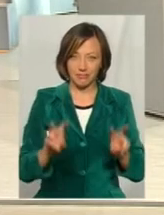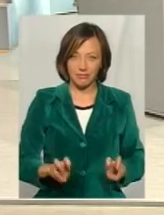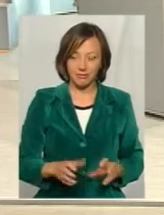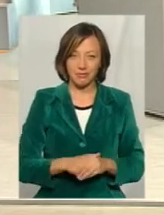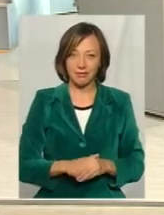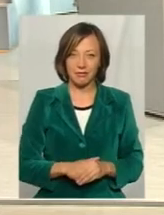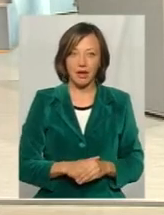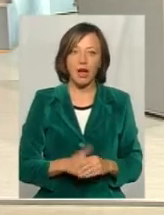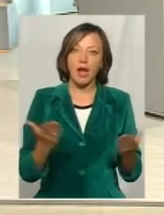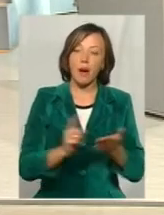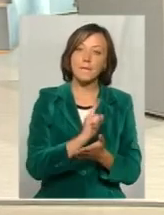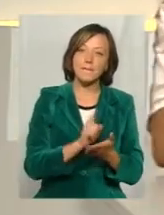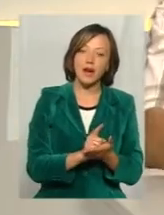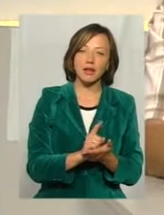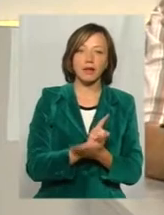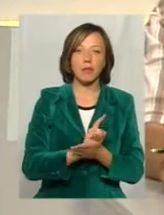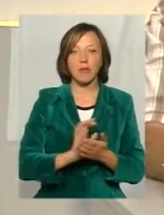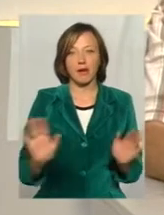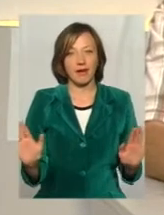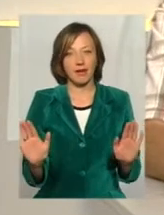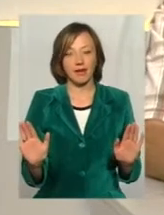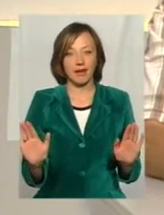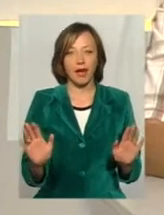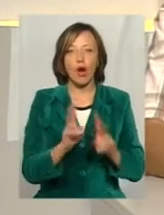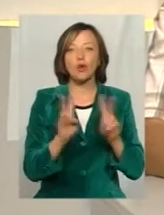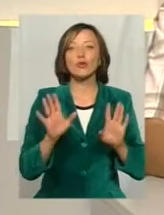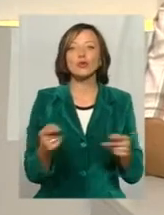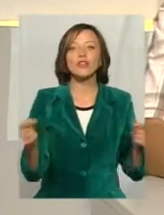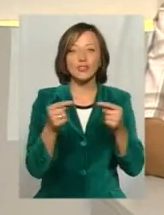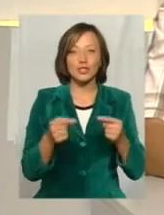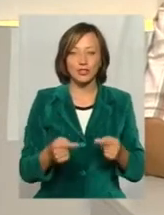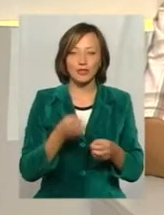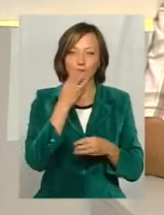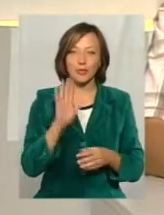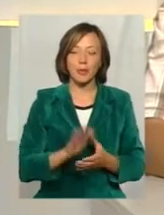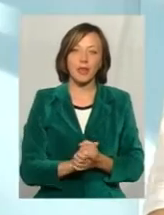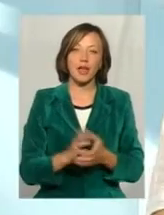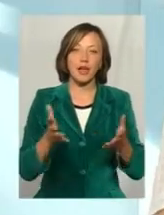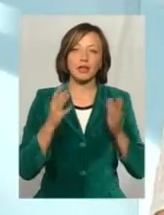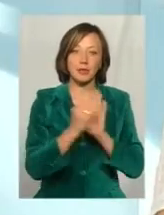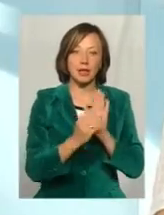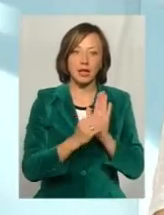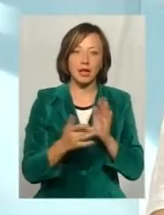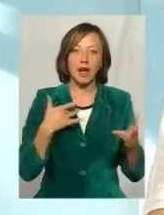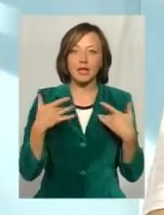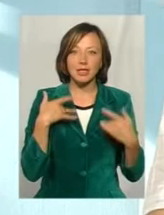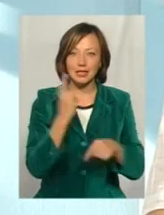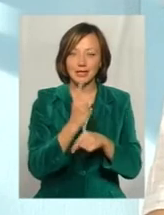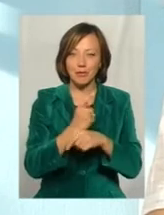Там написано, яка має грати, чи яка не яка має? Яка не має грати. А хто буде визначати? Ну, добре. Там чітко прописано, артисти